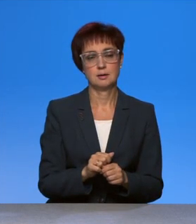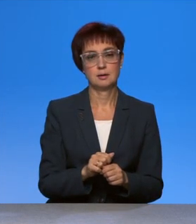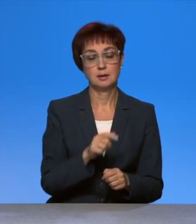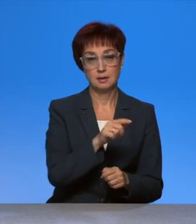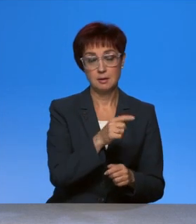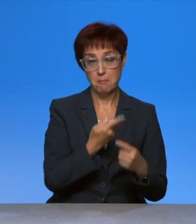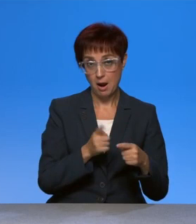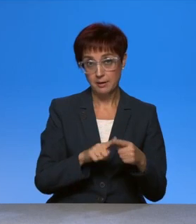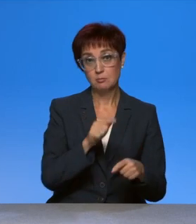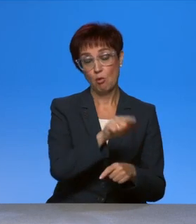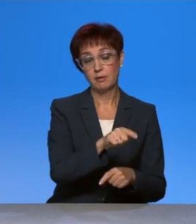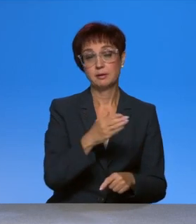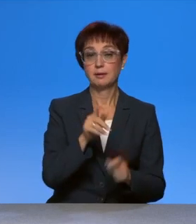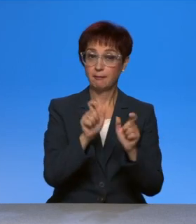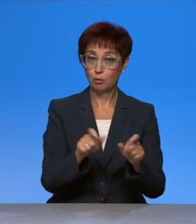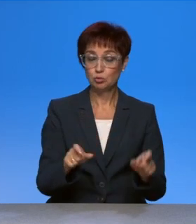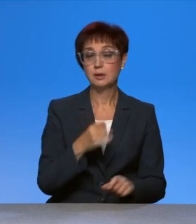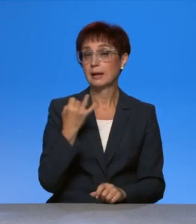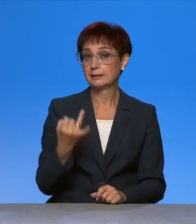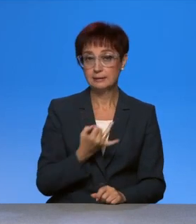которые искренне